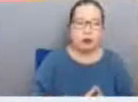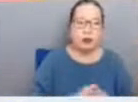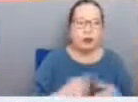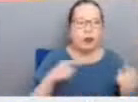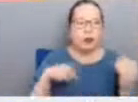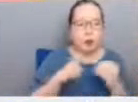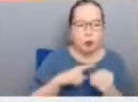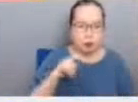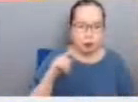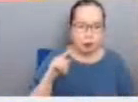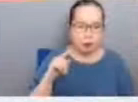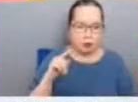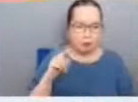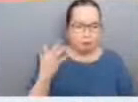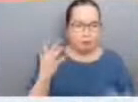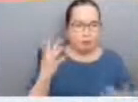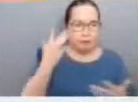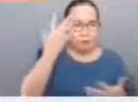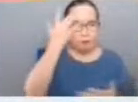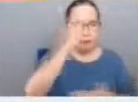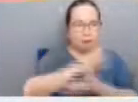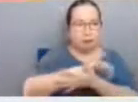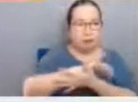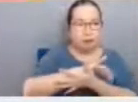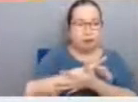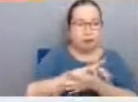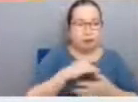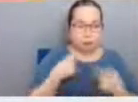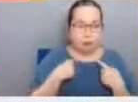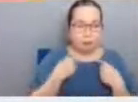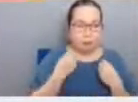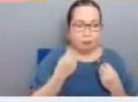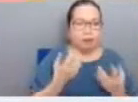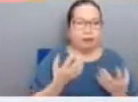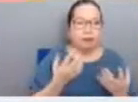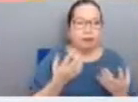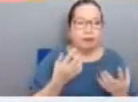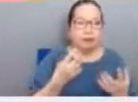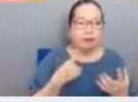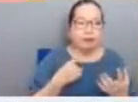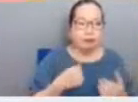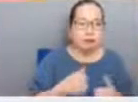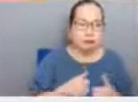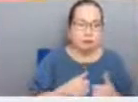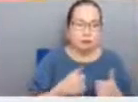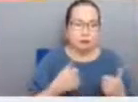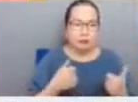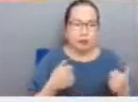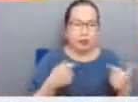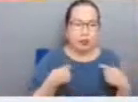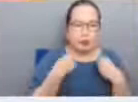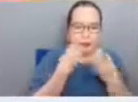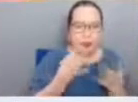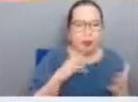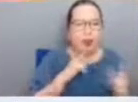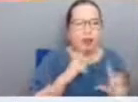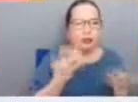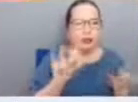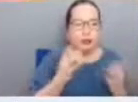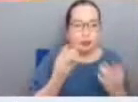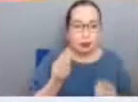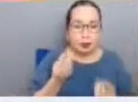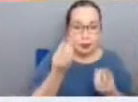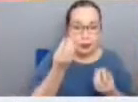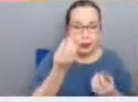ko po, inaproban po ng IATF ang Dietary Supplementation Program. Ang mga